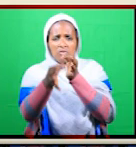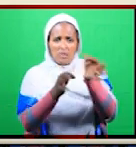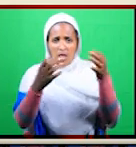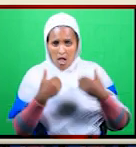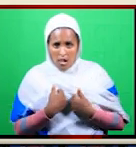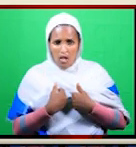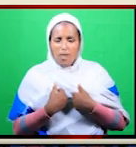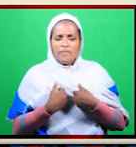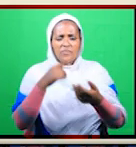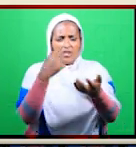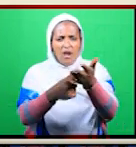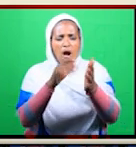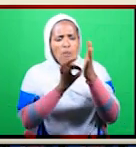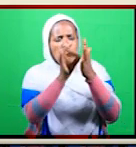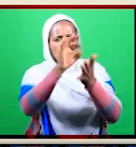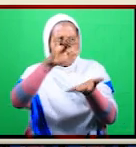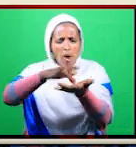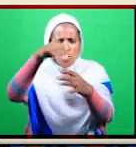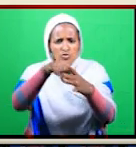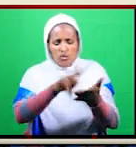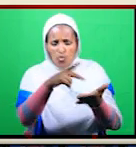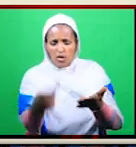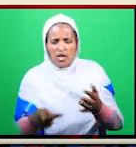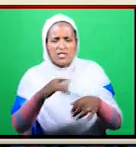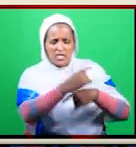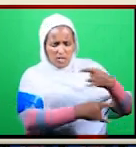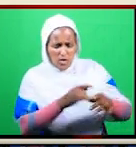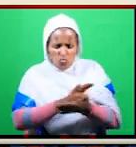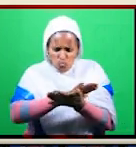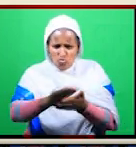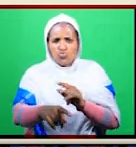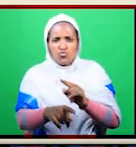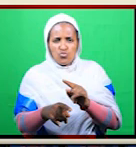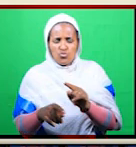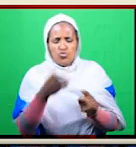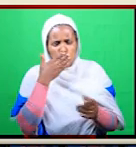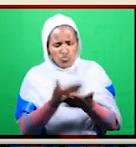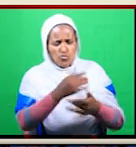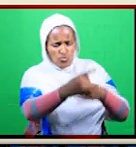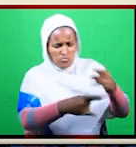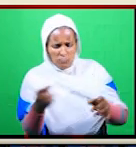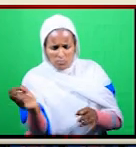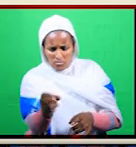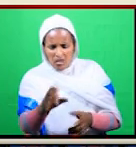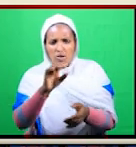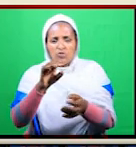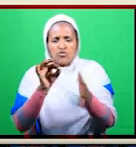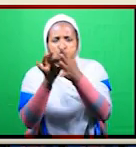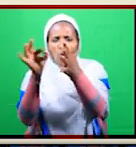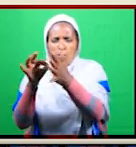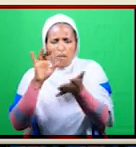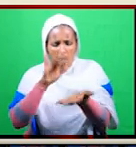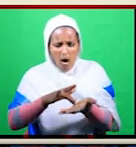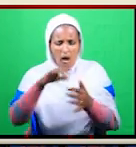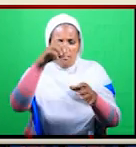መተርጉማንም ሲያብራሩት ያ በእሾህ መካከል የወደቀ የተባለው ዘር ዘሩ ንጹሕ ነው። ጥሩ ማሳ ላይ የሚወደቀው እሾህ መካከል